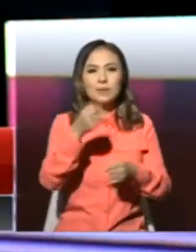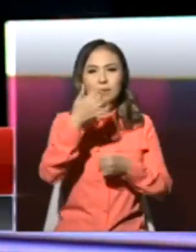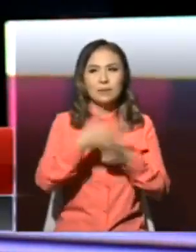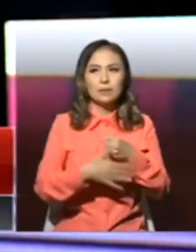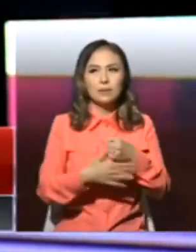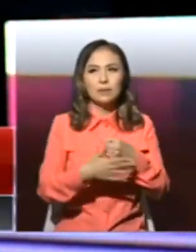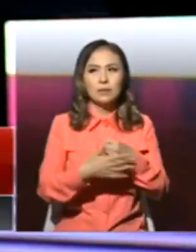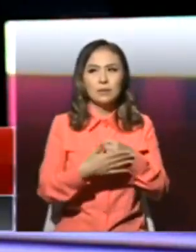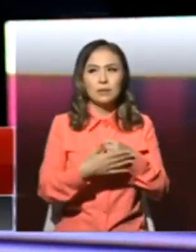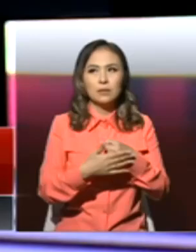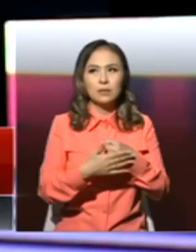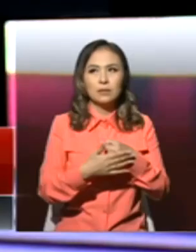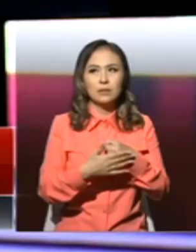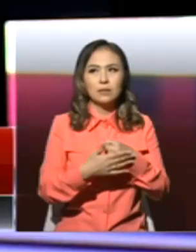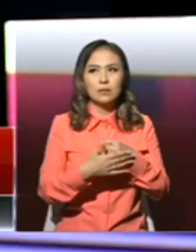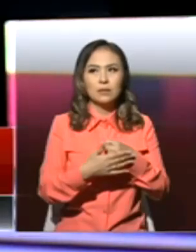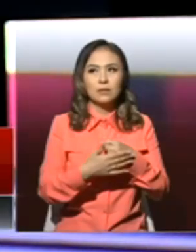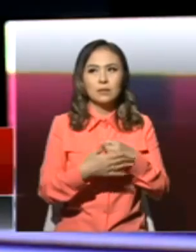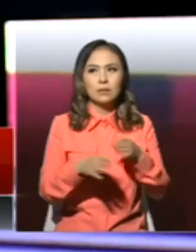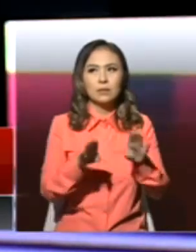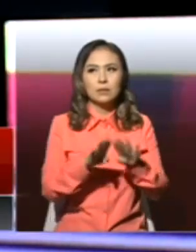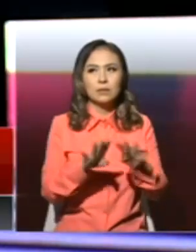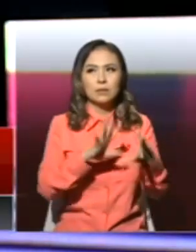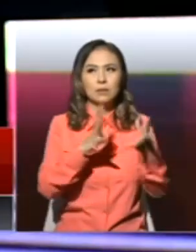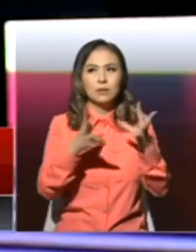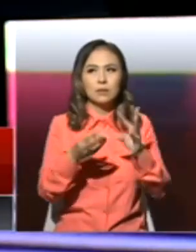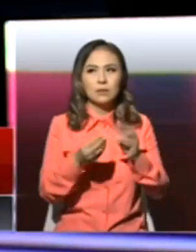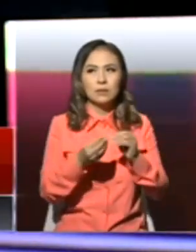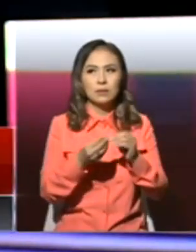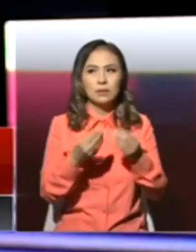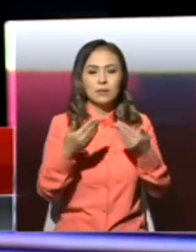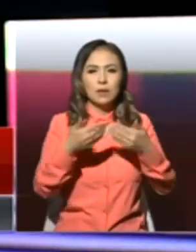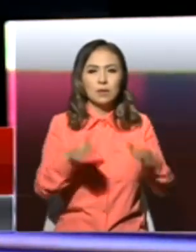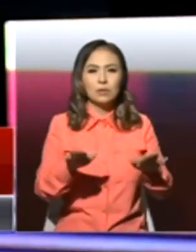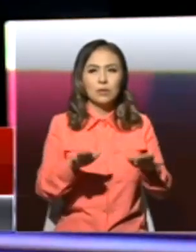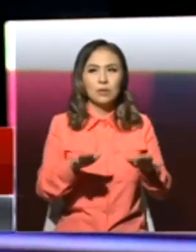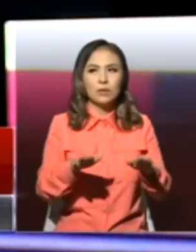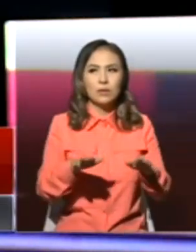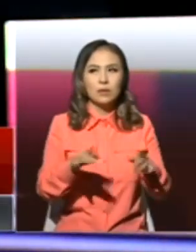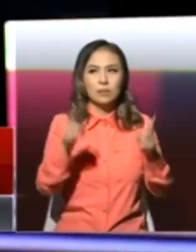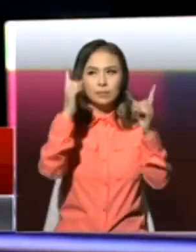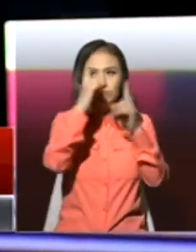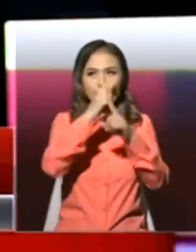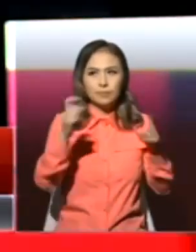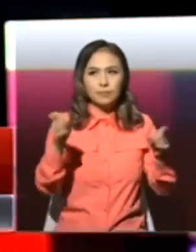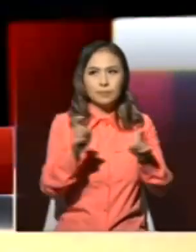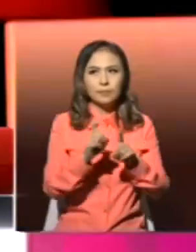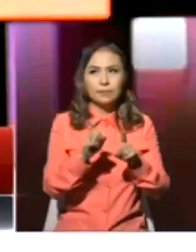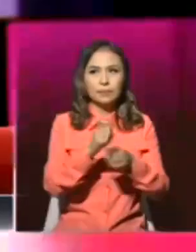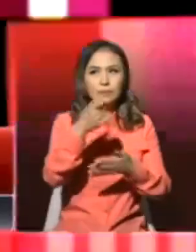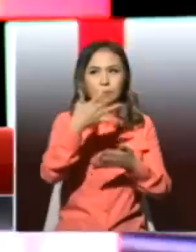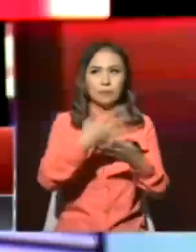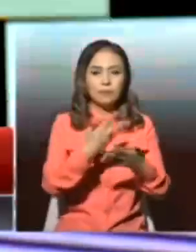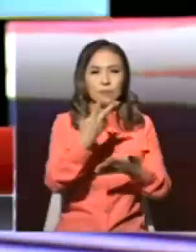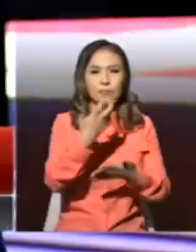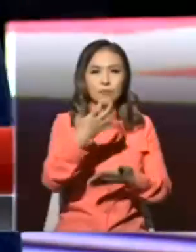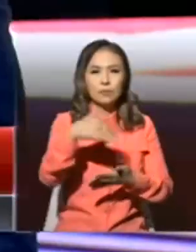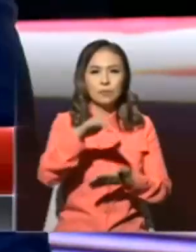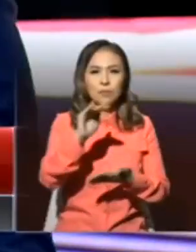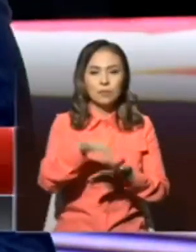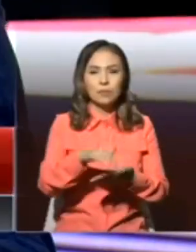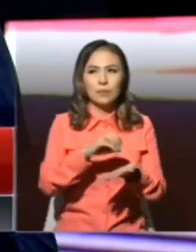айтыңызшы. Біз жалпы бағана ашық деректердің барын қарап шықтық. Бұл 350 мың деп